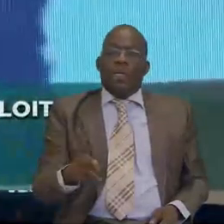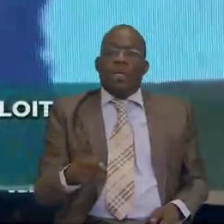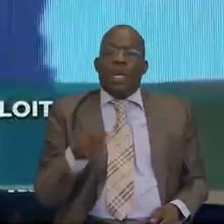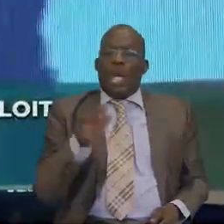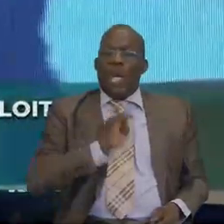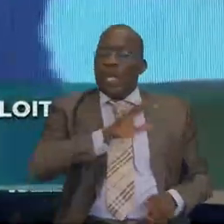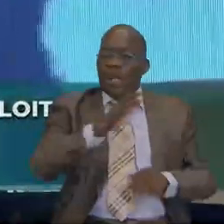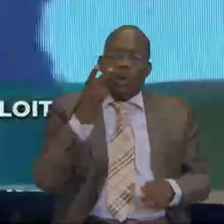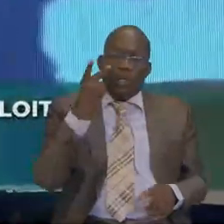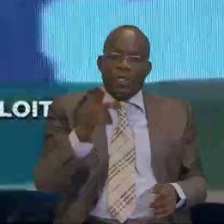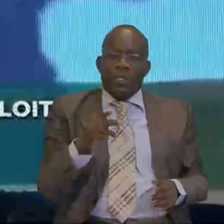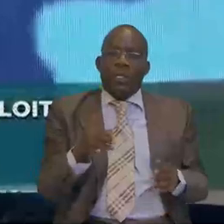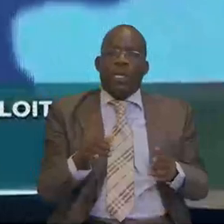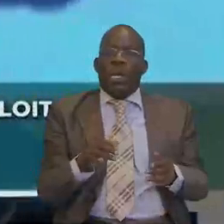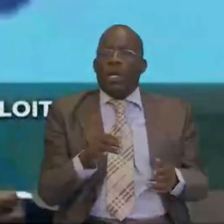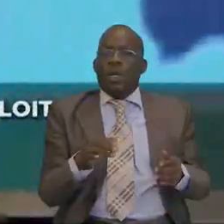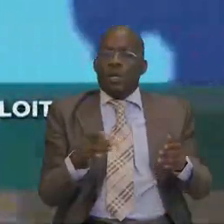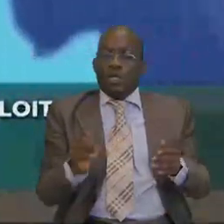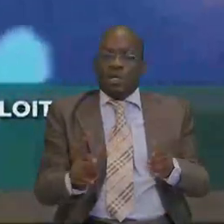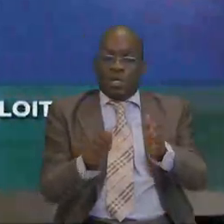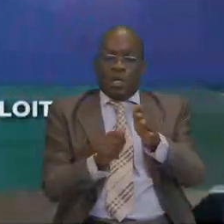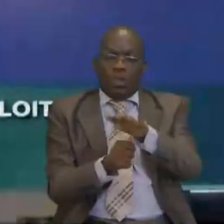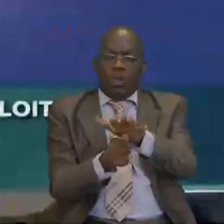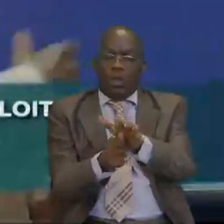chose que la tortue veut avoir.